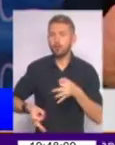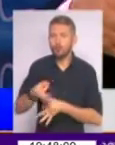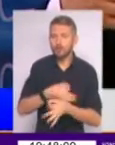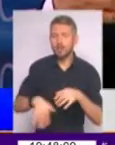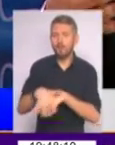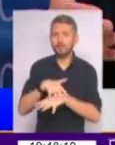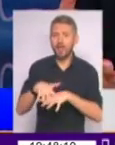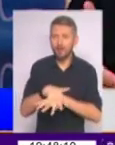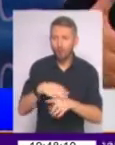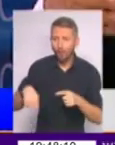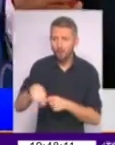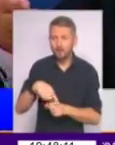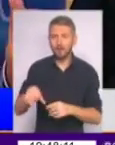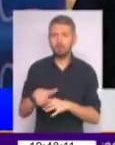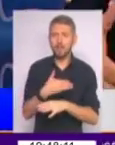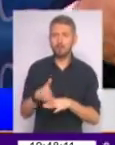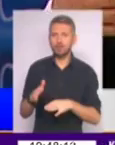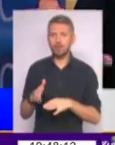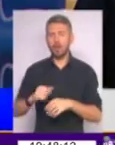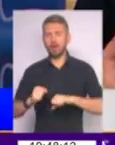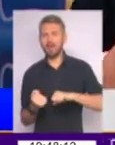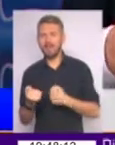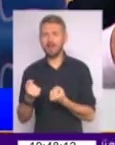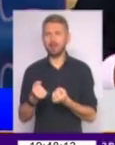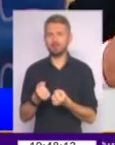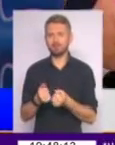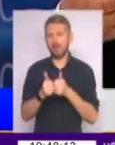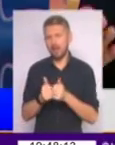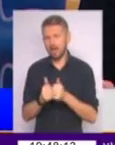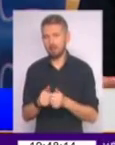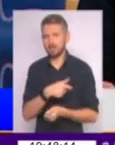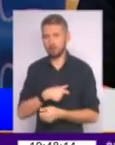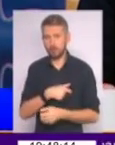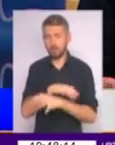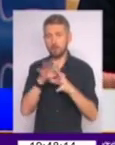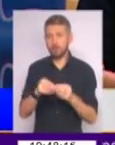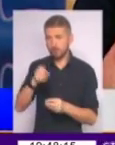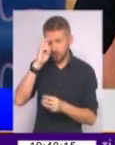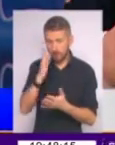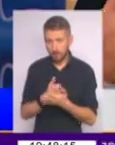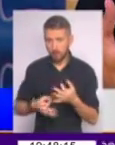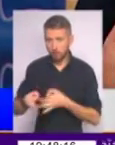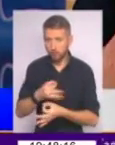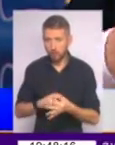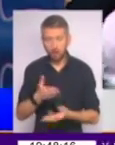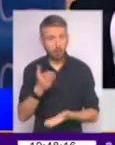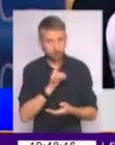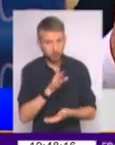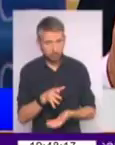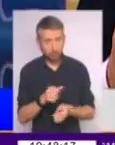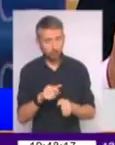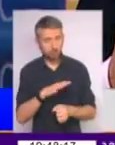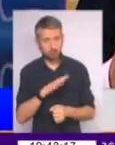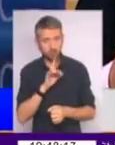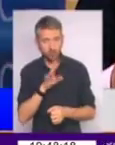народе между коллегами, депутатами. И вообще в державе идет обсуждение. То может и не будет. Да, есть такое